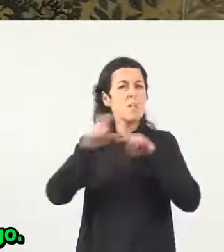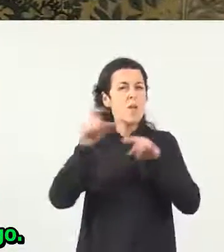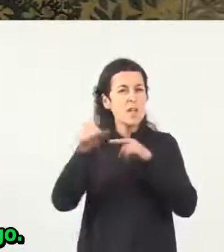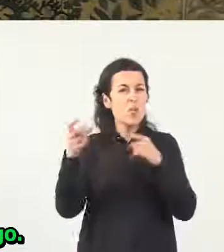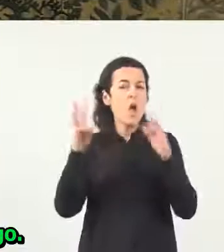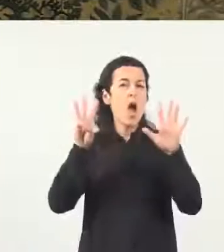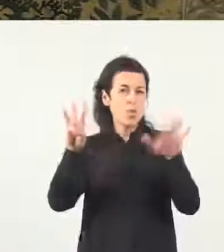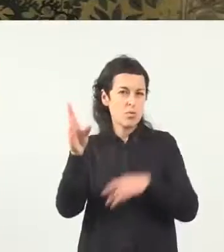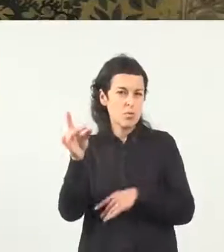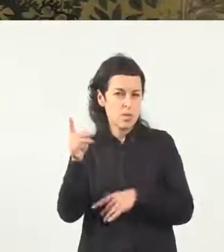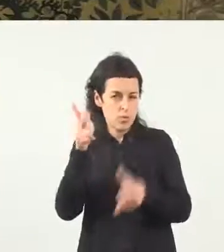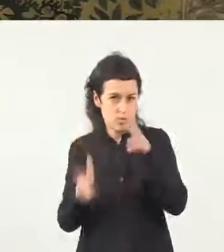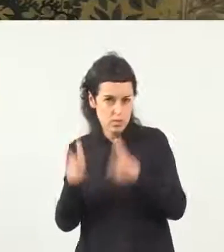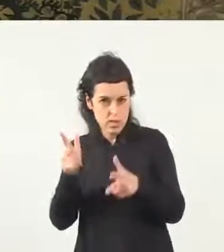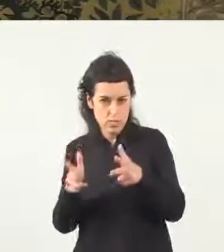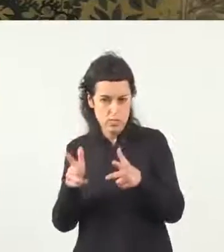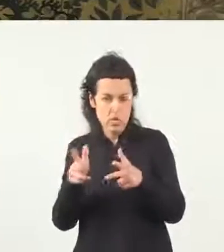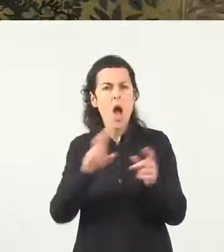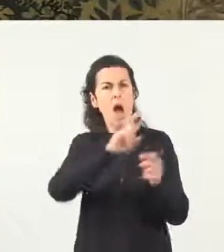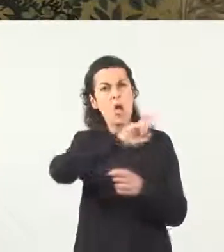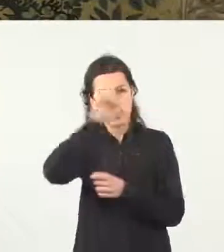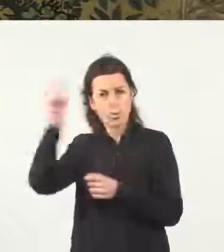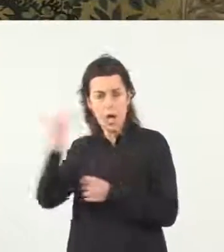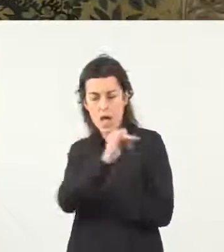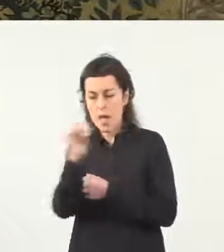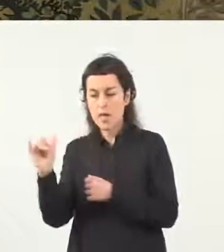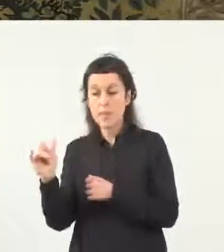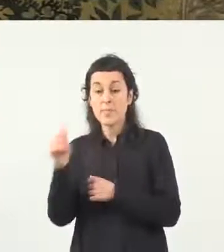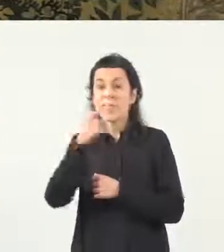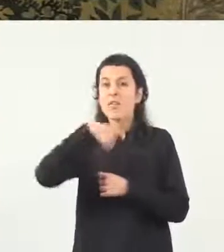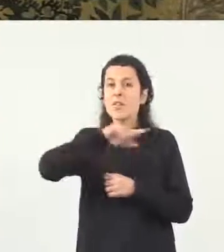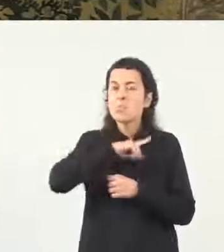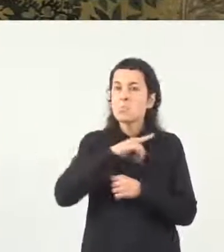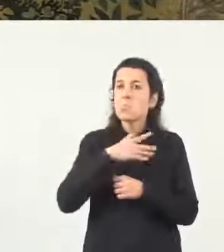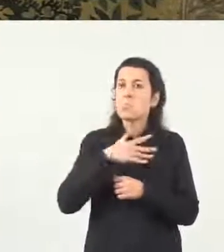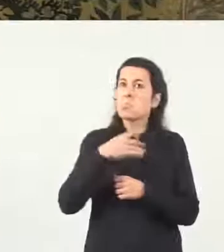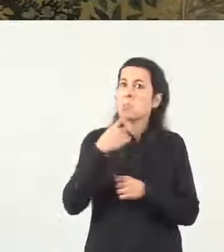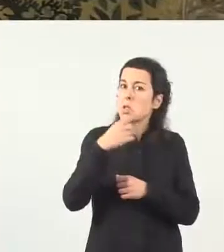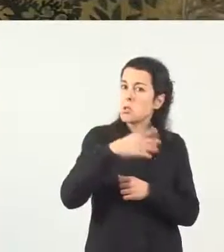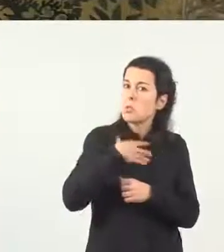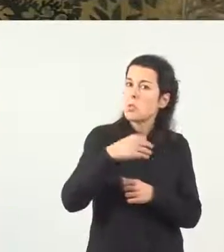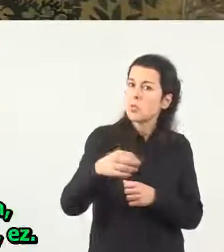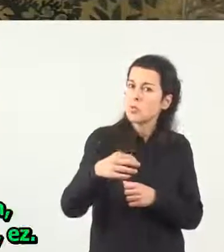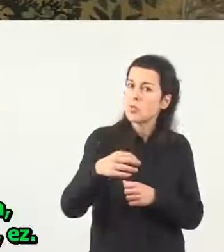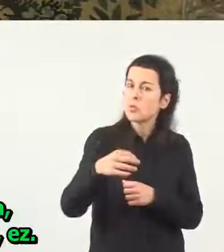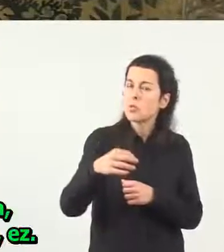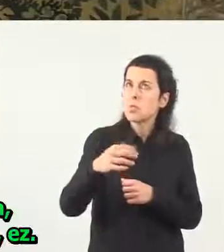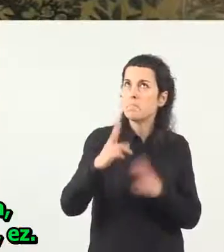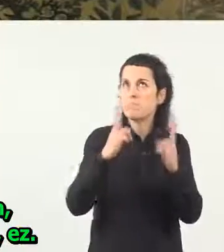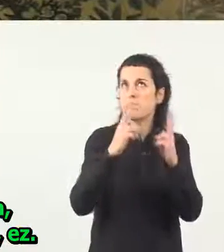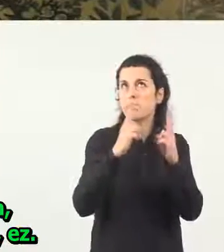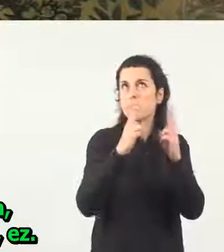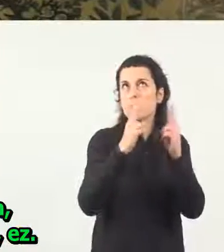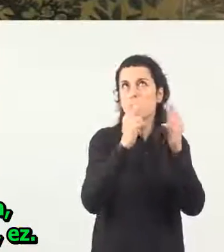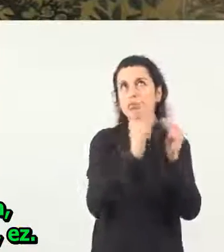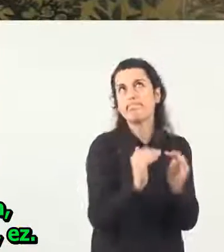baskos, baina bueno, gauza gehiago, nolabait gu, esan dezakegu, guri ere aplikatzen zaigula maila batean, ez